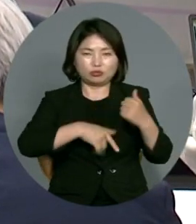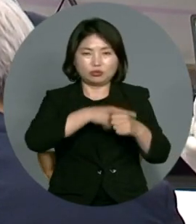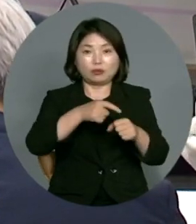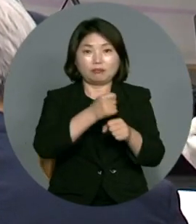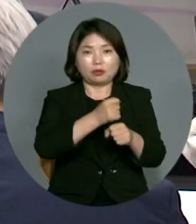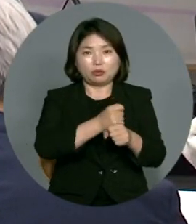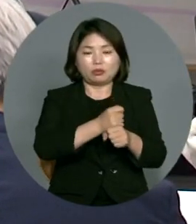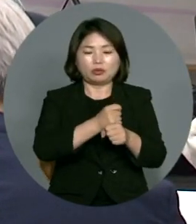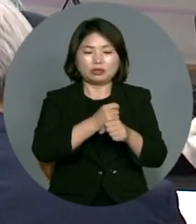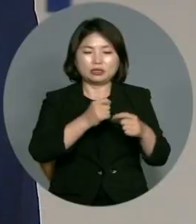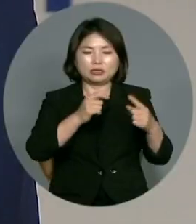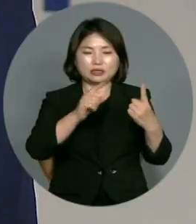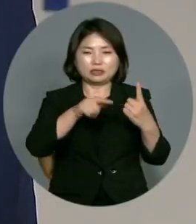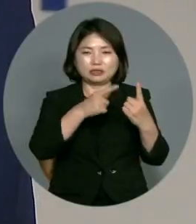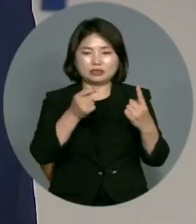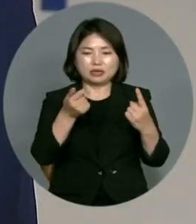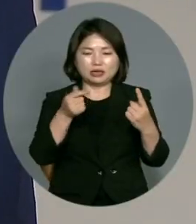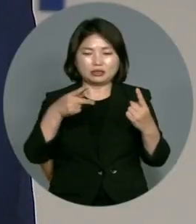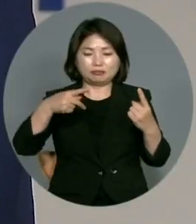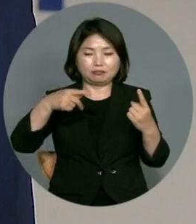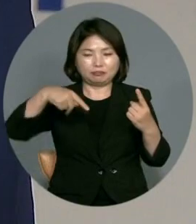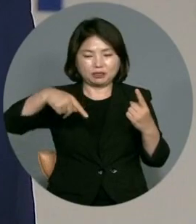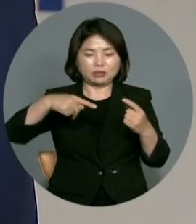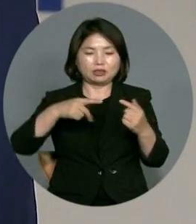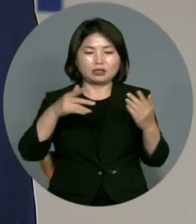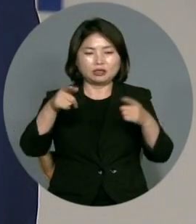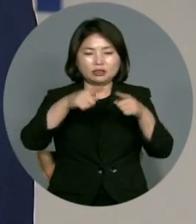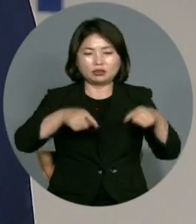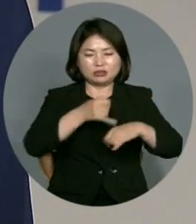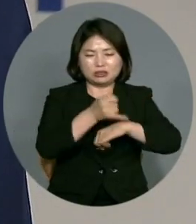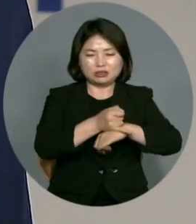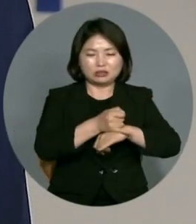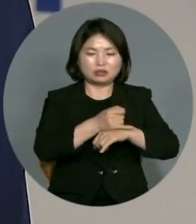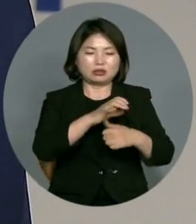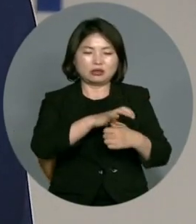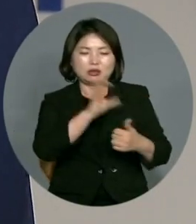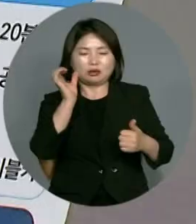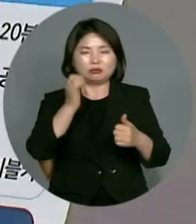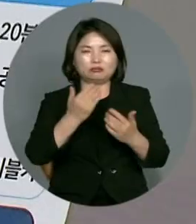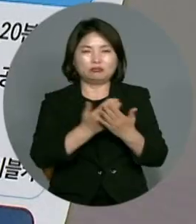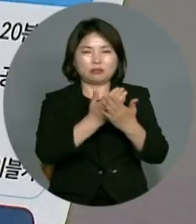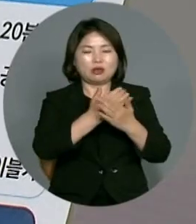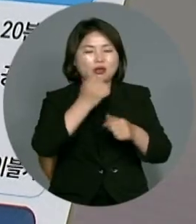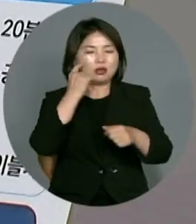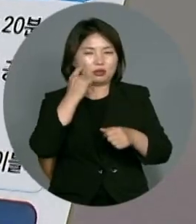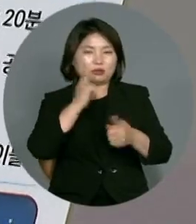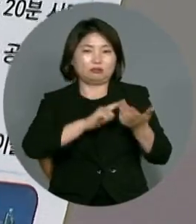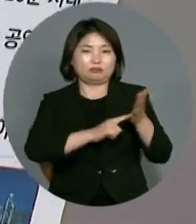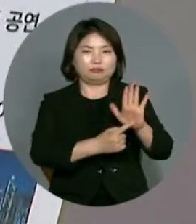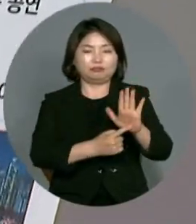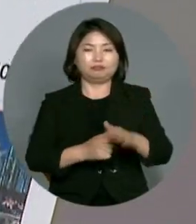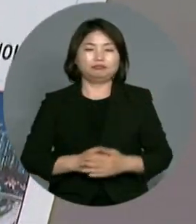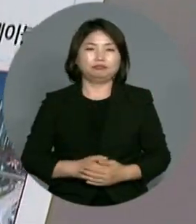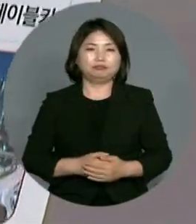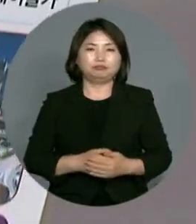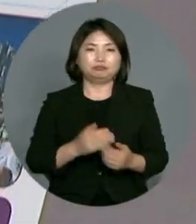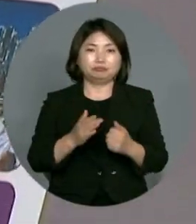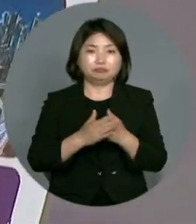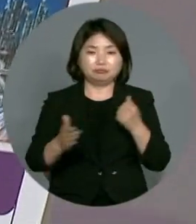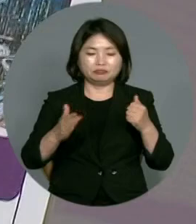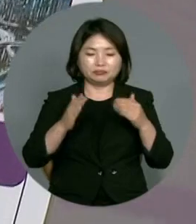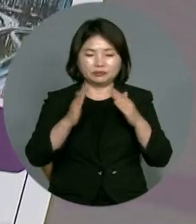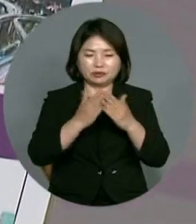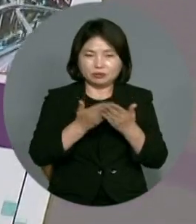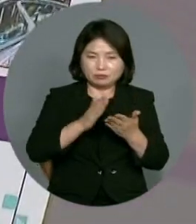마련하고 1인당 GRDP 최하위 도시의 오명을 벗겠다는 의지를 담았다고 설명했습니다. 이렇다 보니